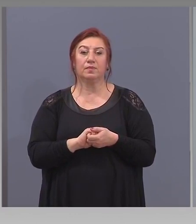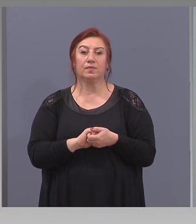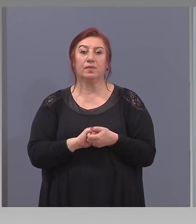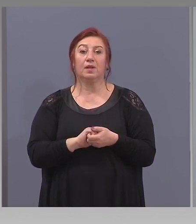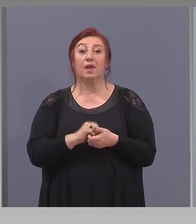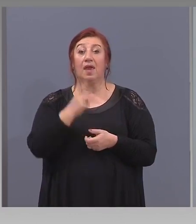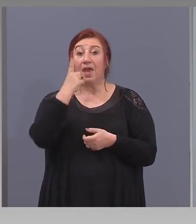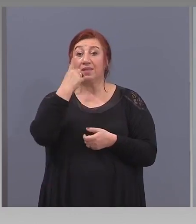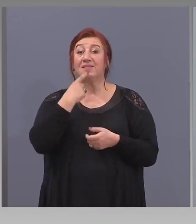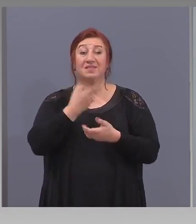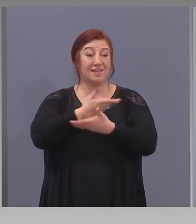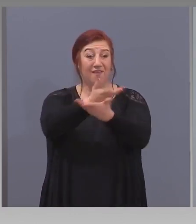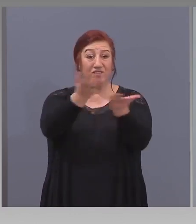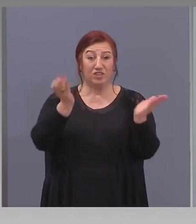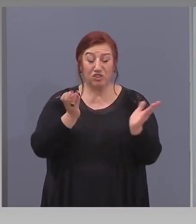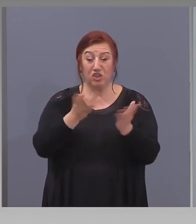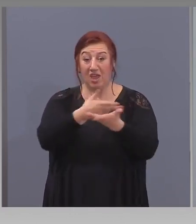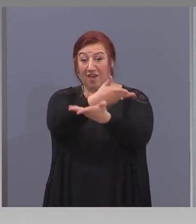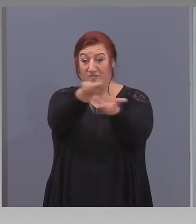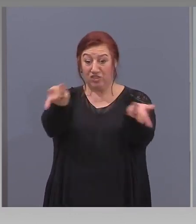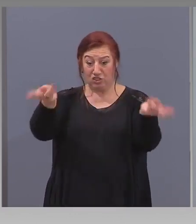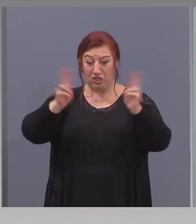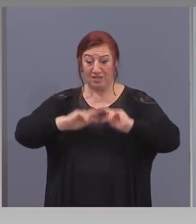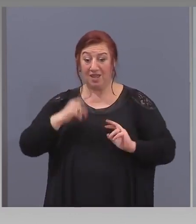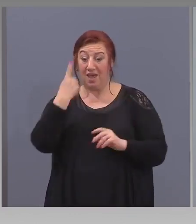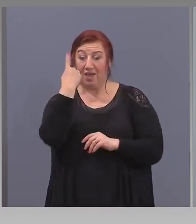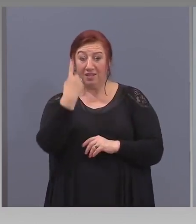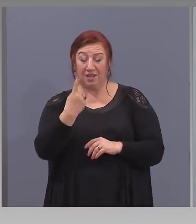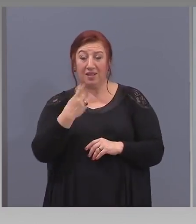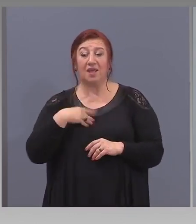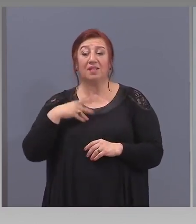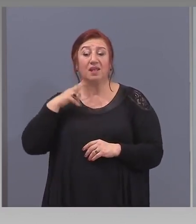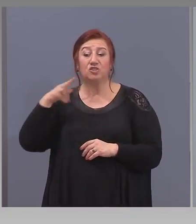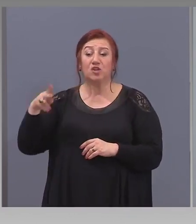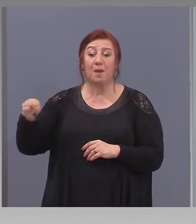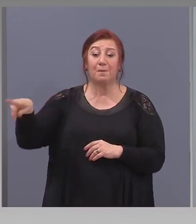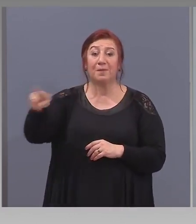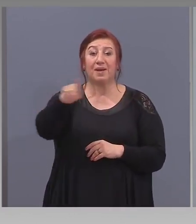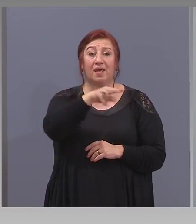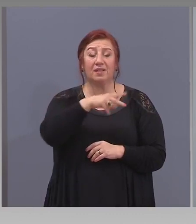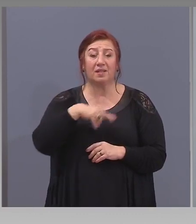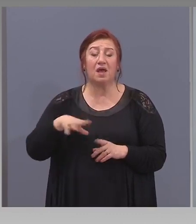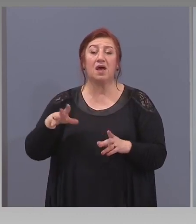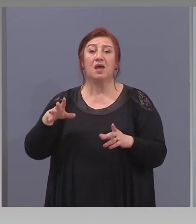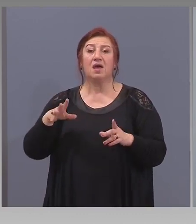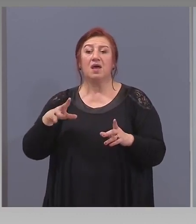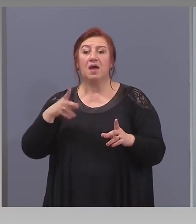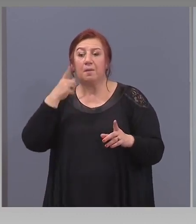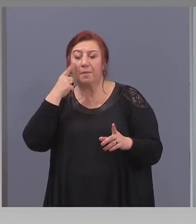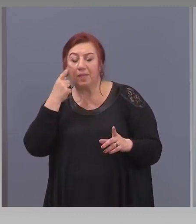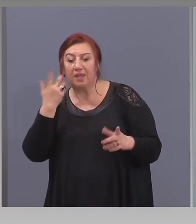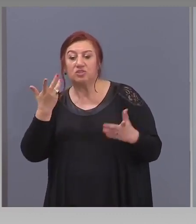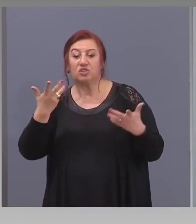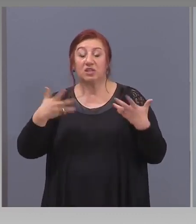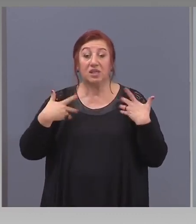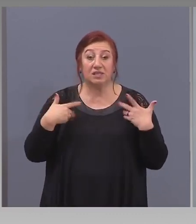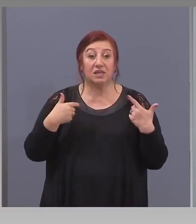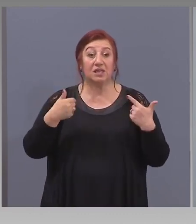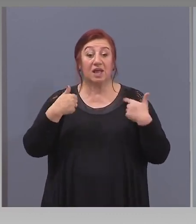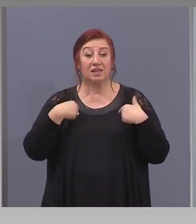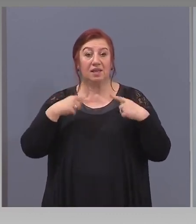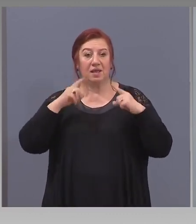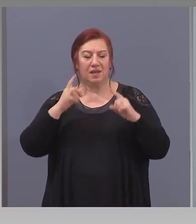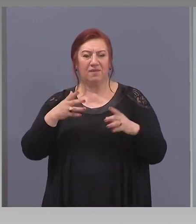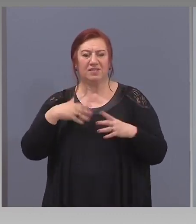един за всички, всички за един. Нашите братия от Македония плачат, искат. И ние трябва с нашата